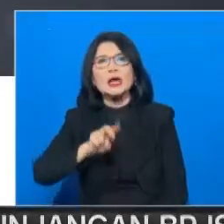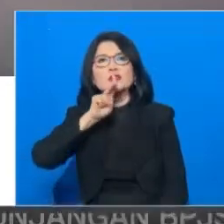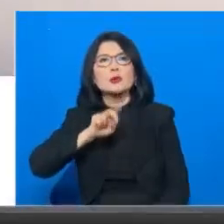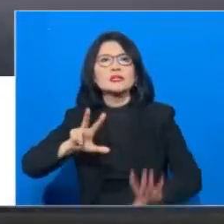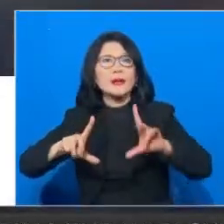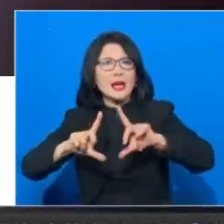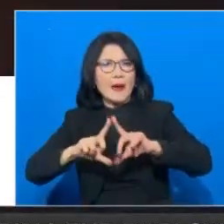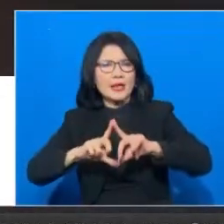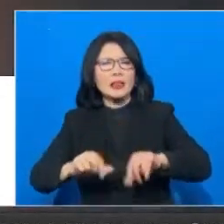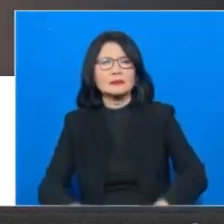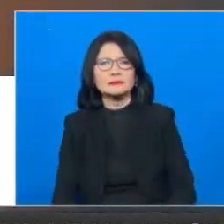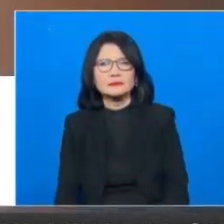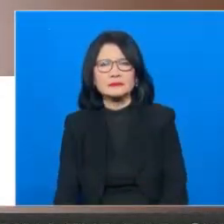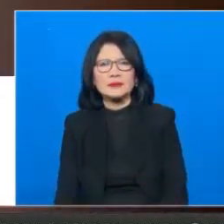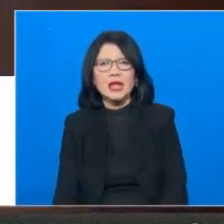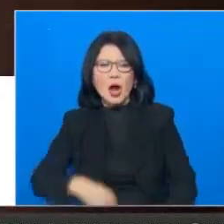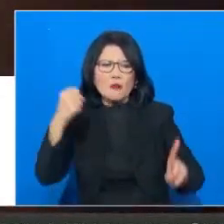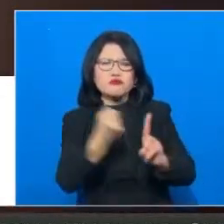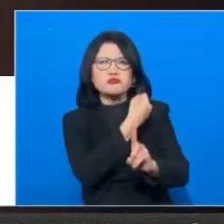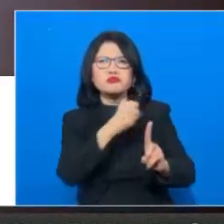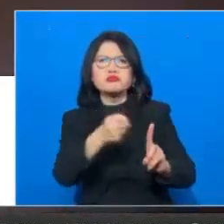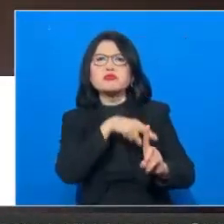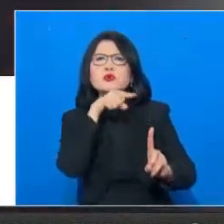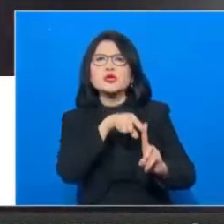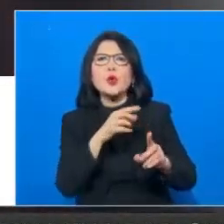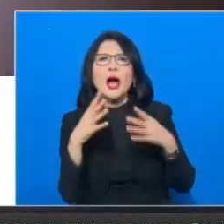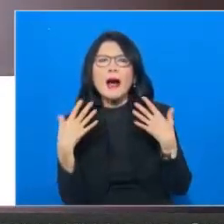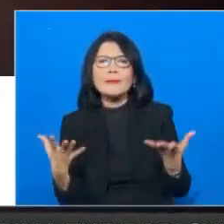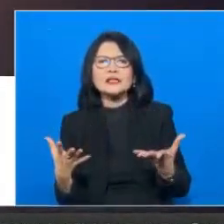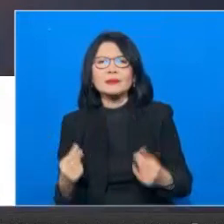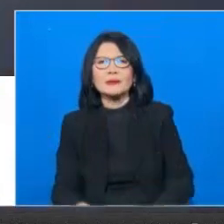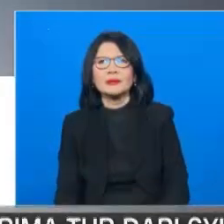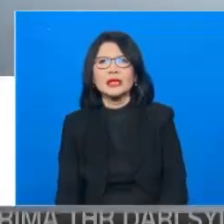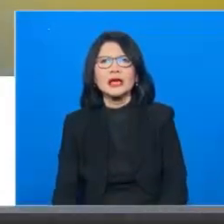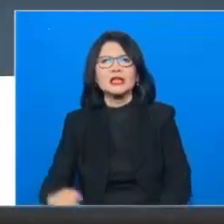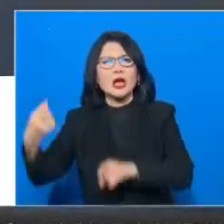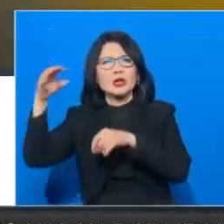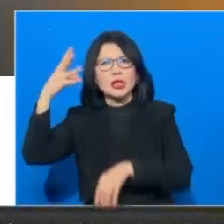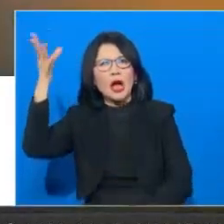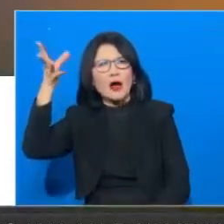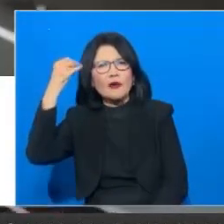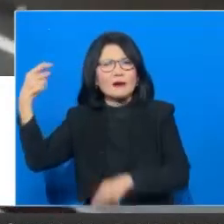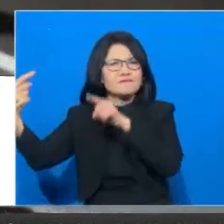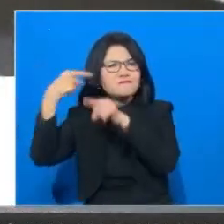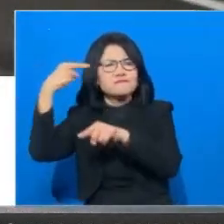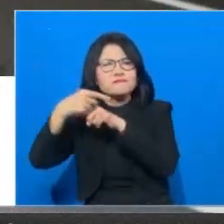April. Aksi kekerasan tersebut terjadi akibat berselisih paham saat berkendara di jalan raya.